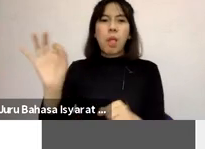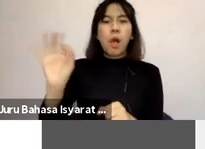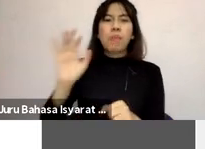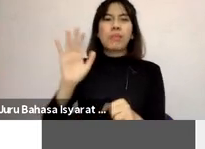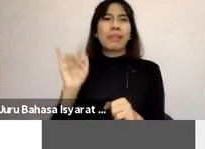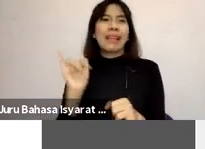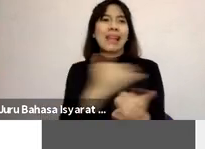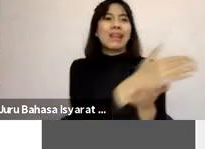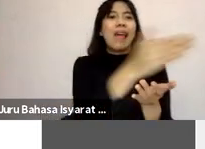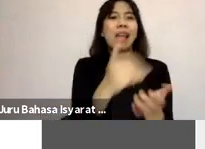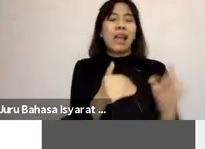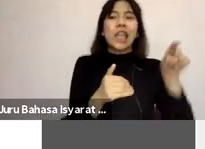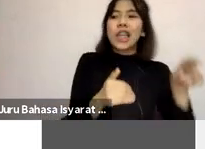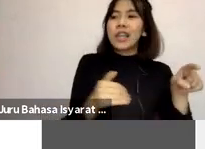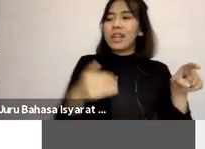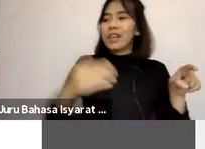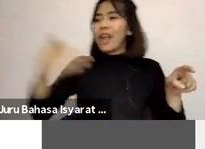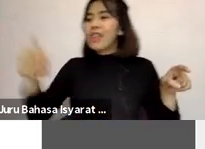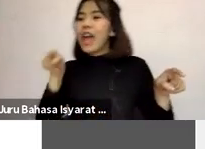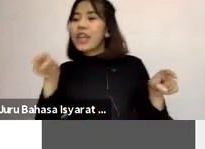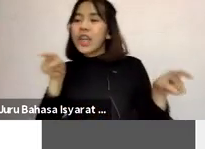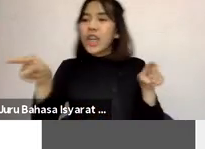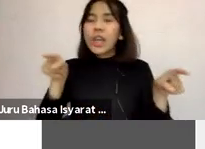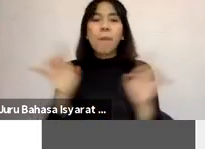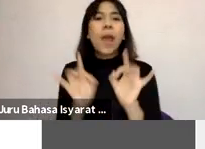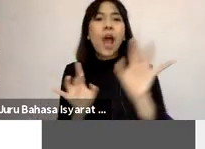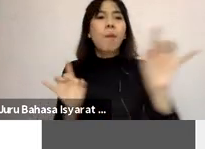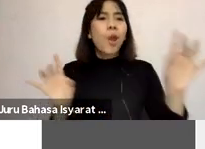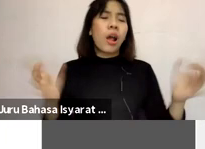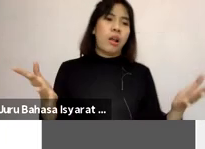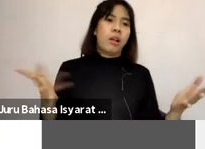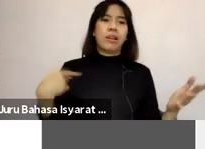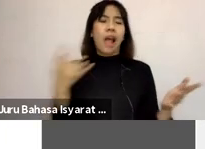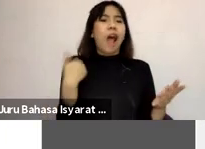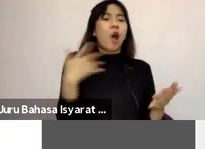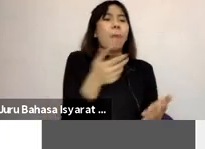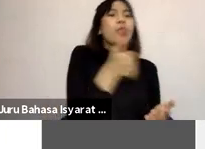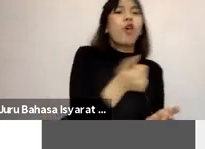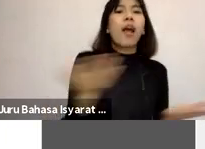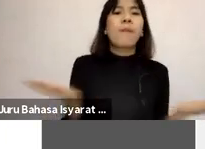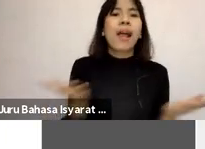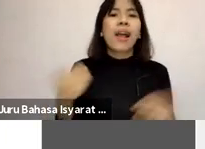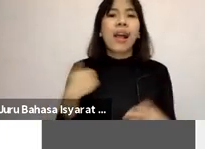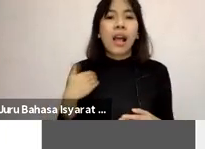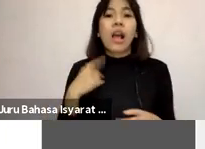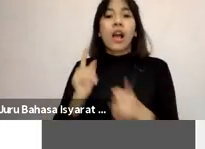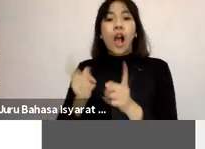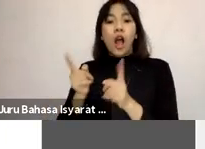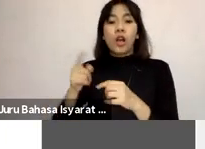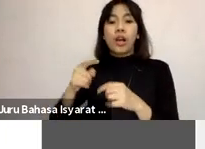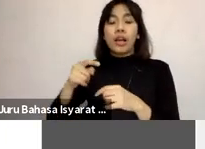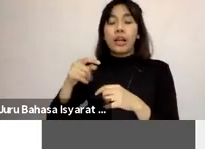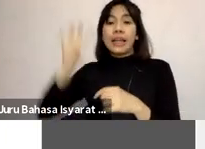kita tidak tahu mana yang paling akurat kalau di dinsos itu yang ada lele data penyandang masalah kesejahteraan